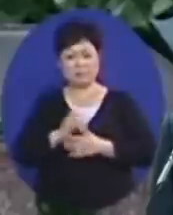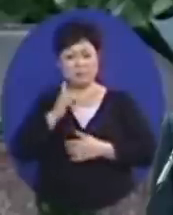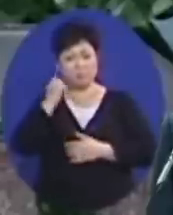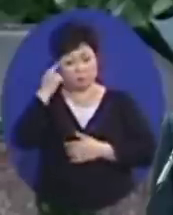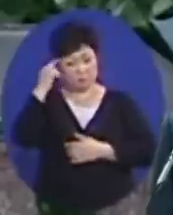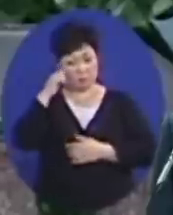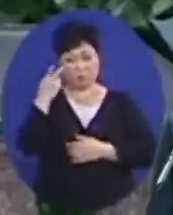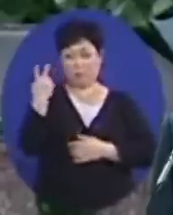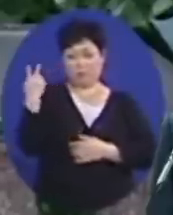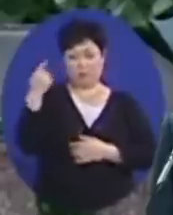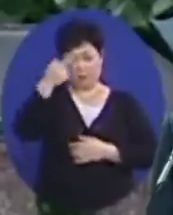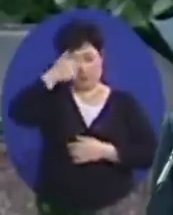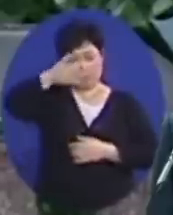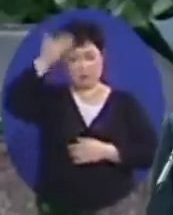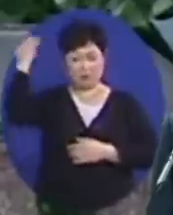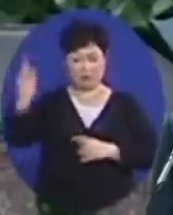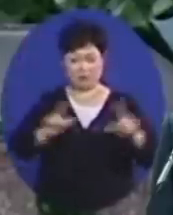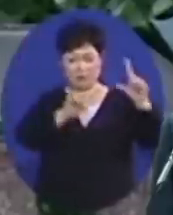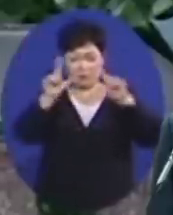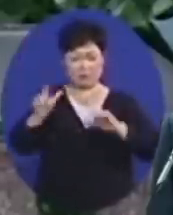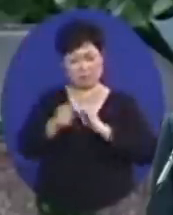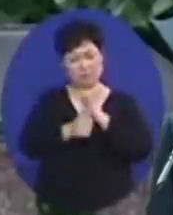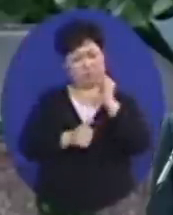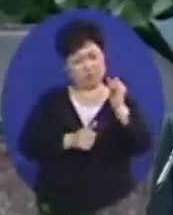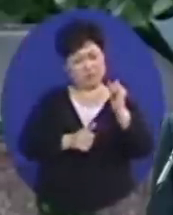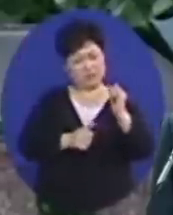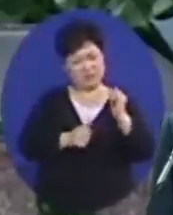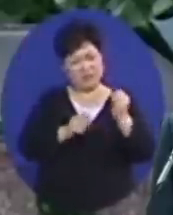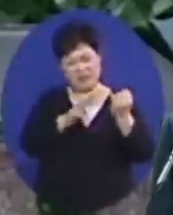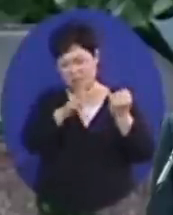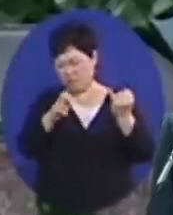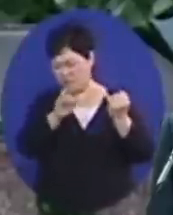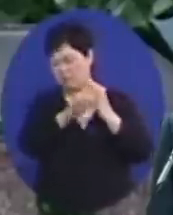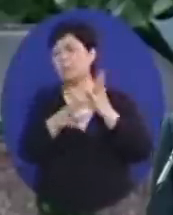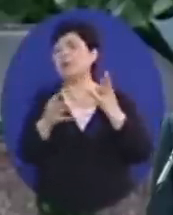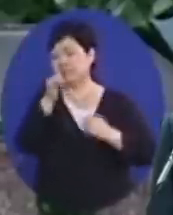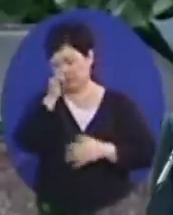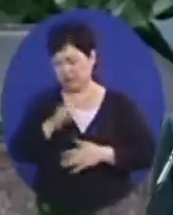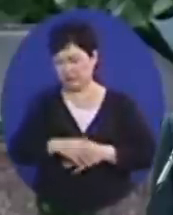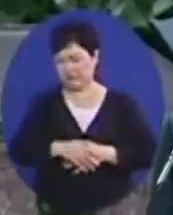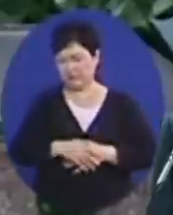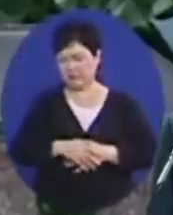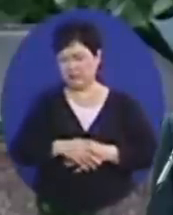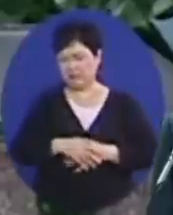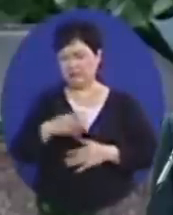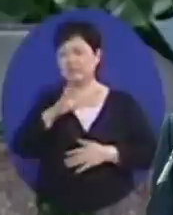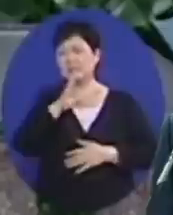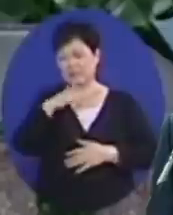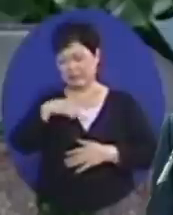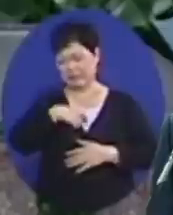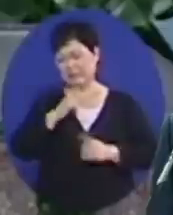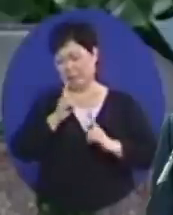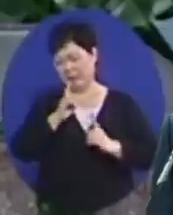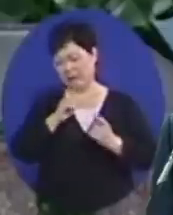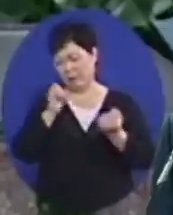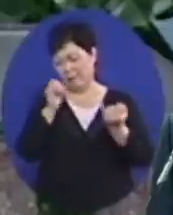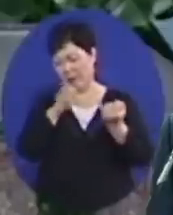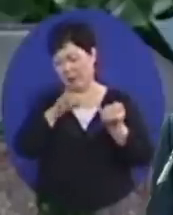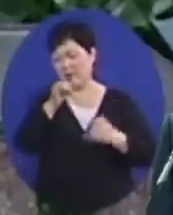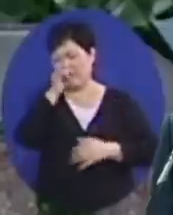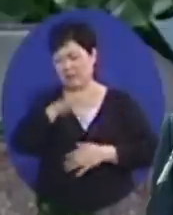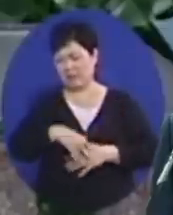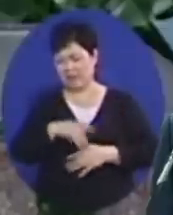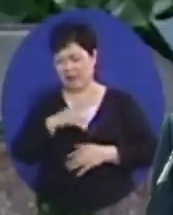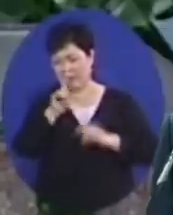돌아보니까 옛날에 내가 살던 내 마누라가 미울 때도 많아서 싫은 말도 많이 하고